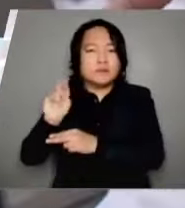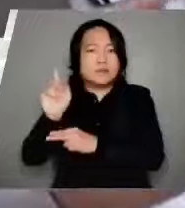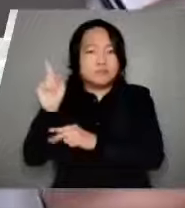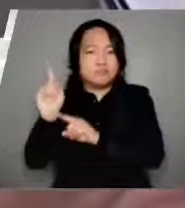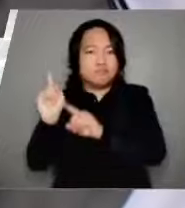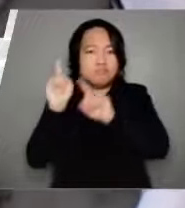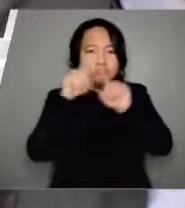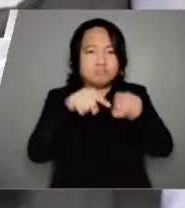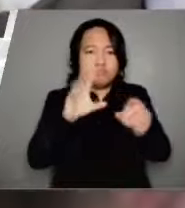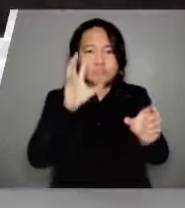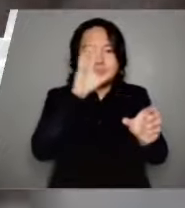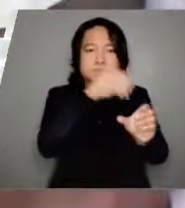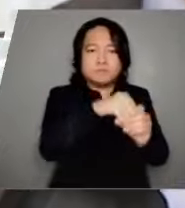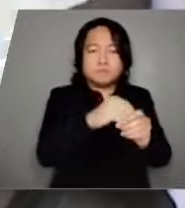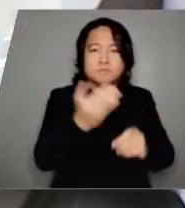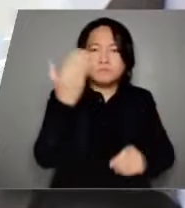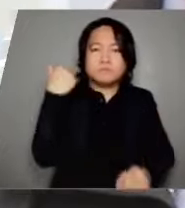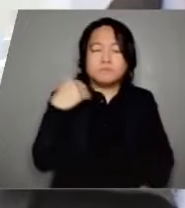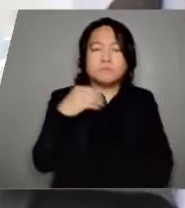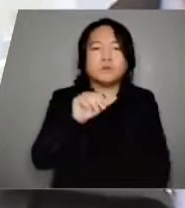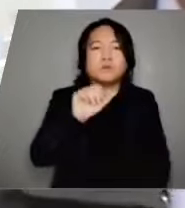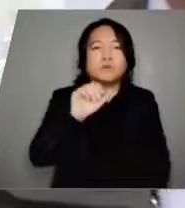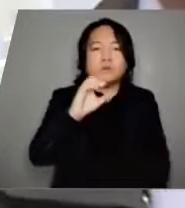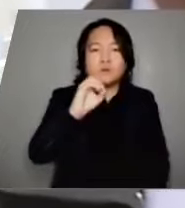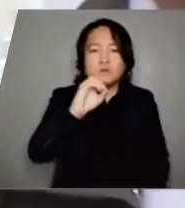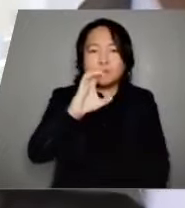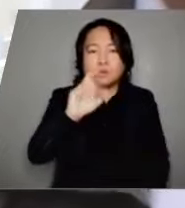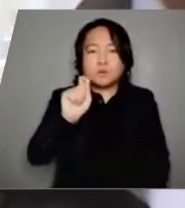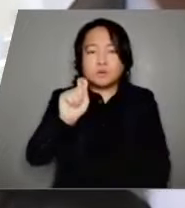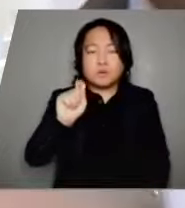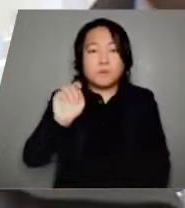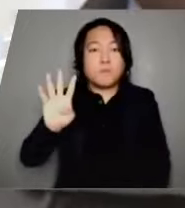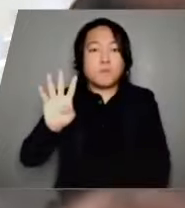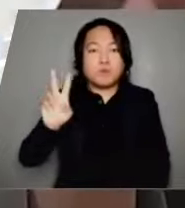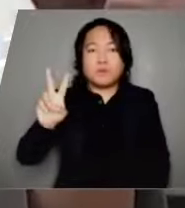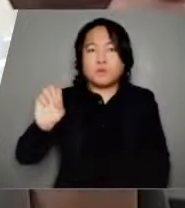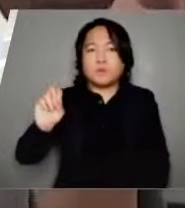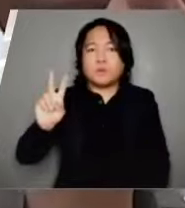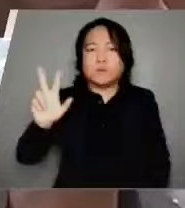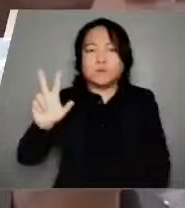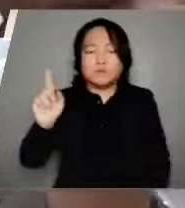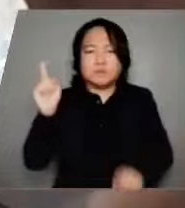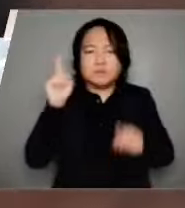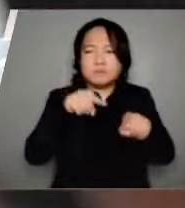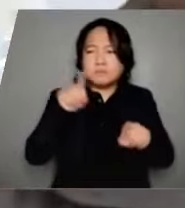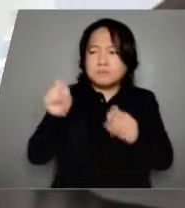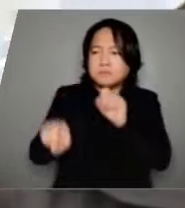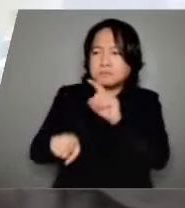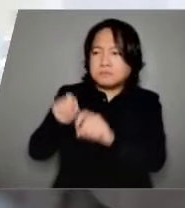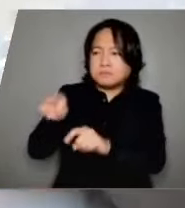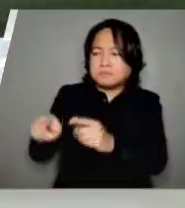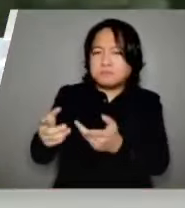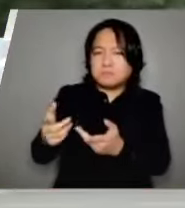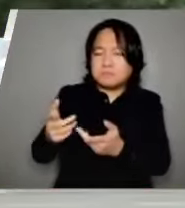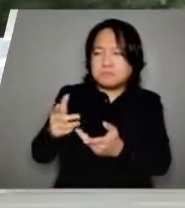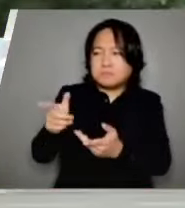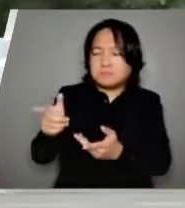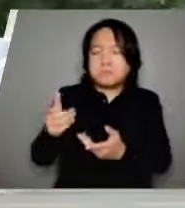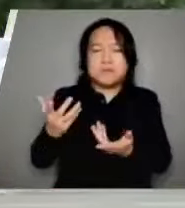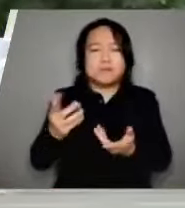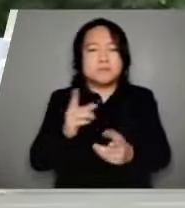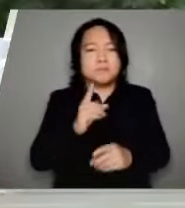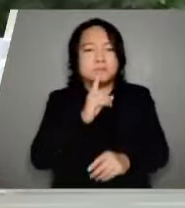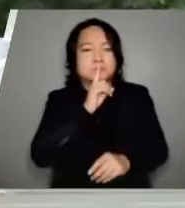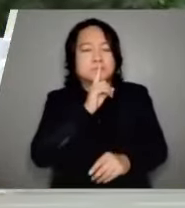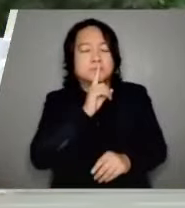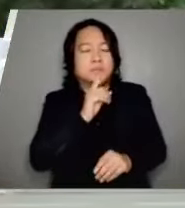October 4, 2023 sa Ayungin Shoal. Wala pang tugon si Luxin sa mga pinadala naming text message at email. Pero ngayon pa